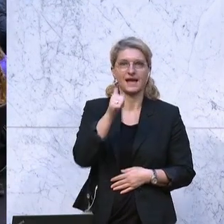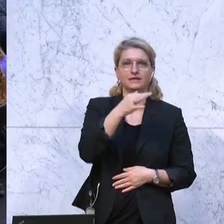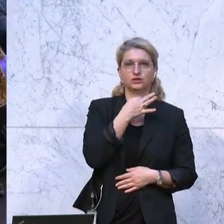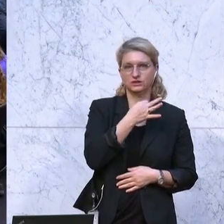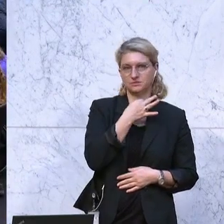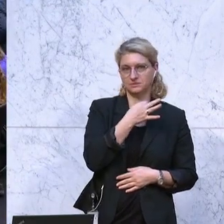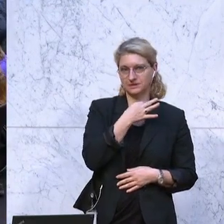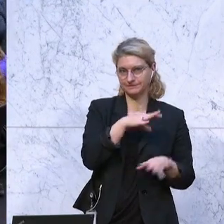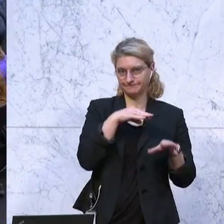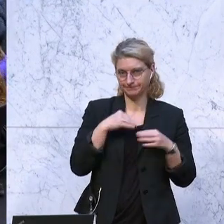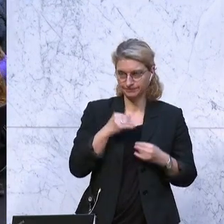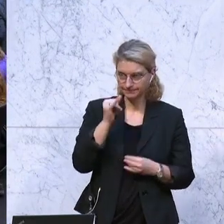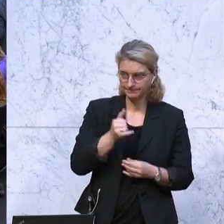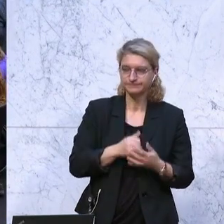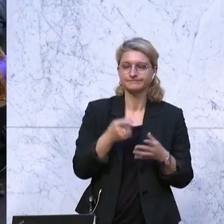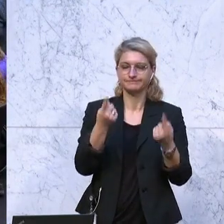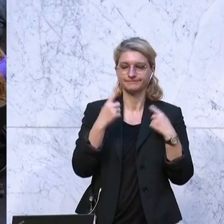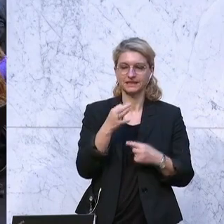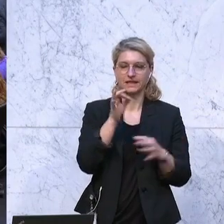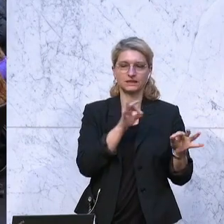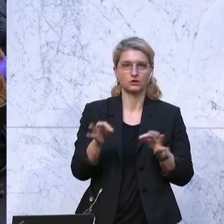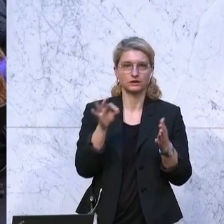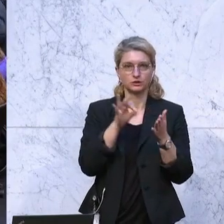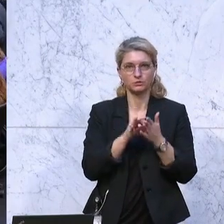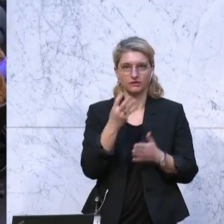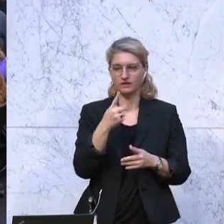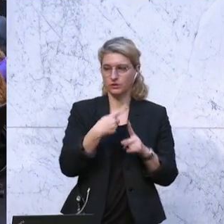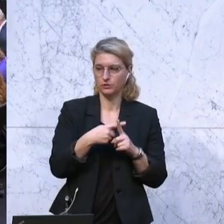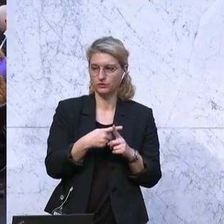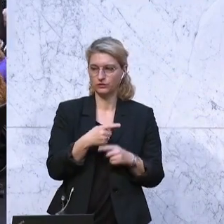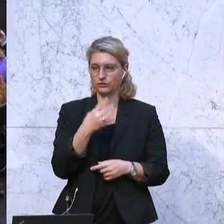wird angenommen, auch mit den Stimmen der FPÖ.